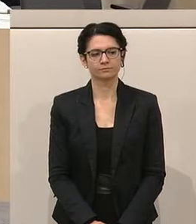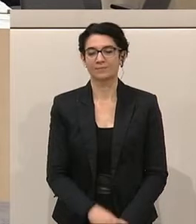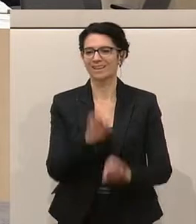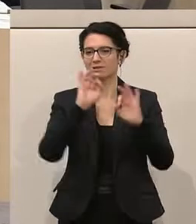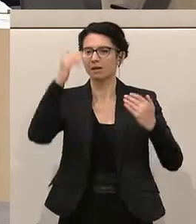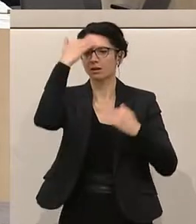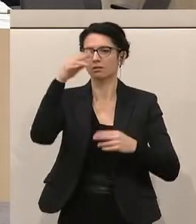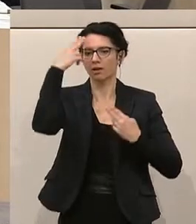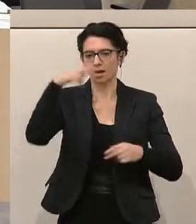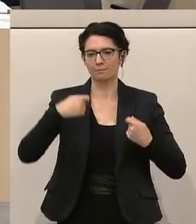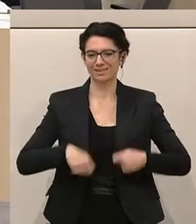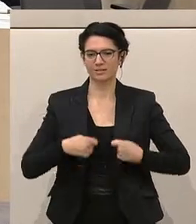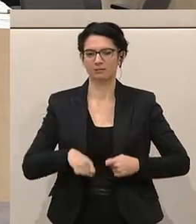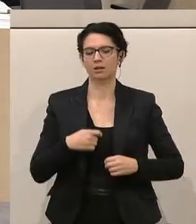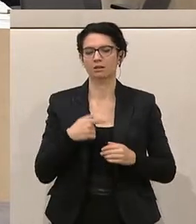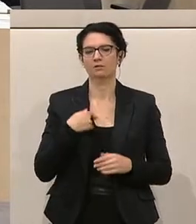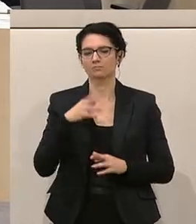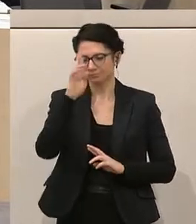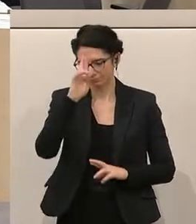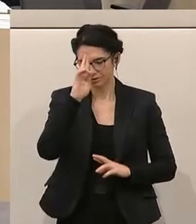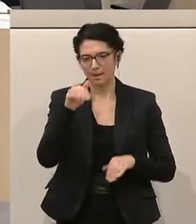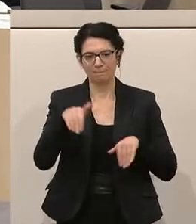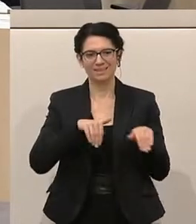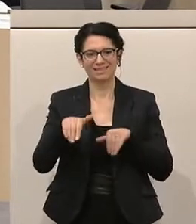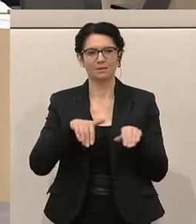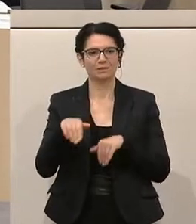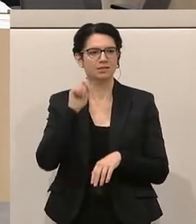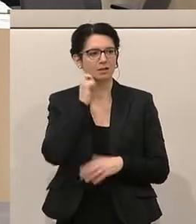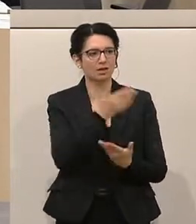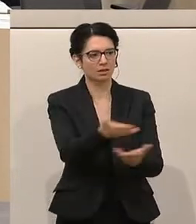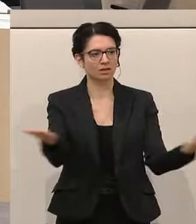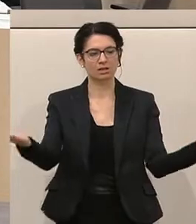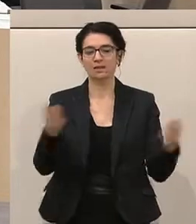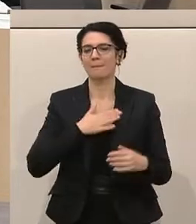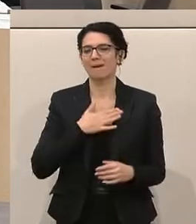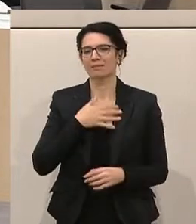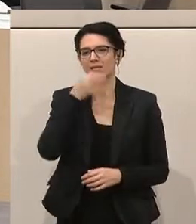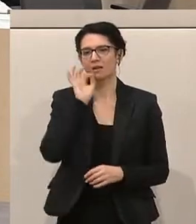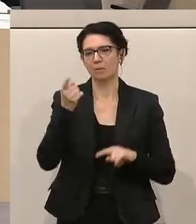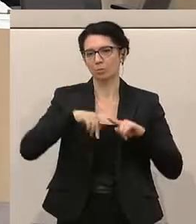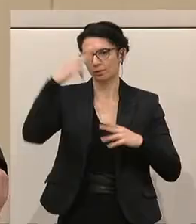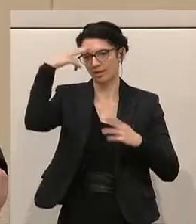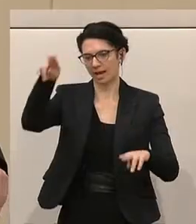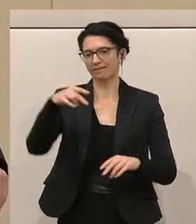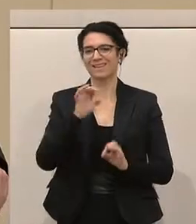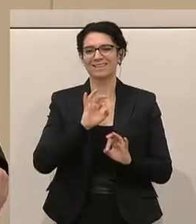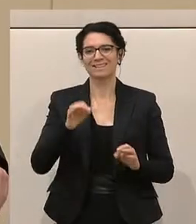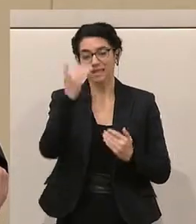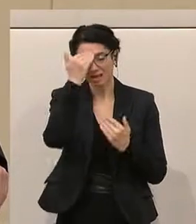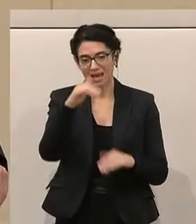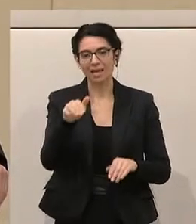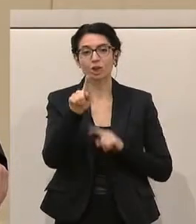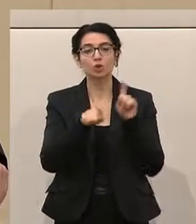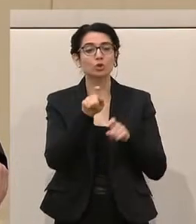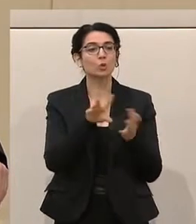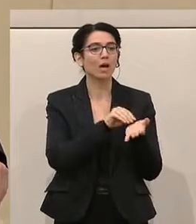Sehr geehrter Herr Präsident, geschätzte Frau Minister, Herr Minister, meine Damen und Herren, sehr geehrte Steuerzahlerinnen